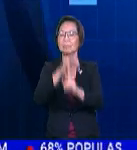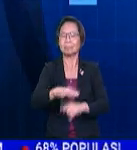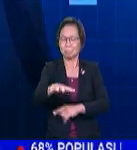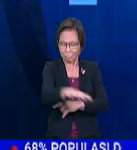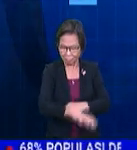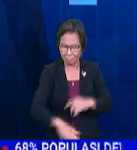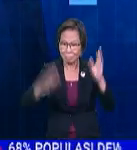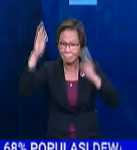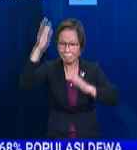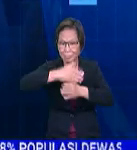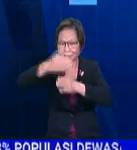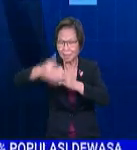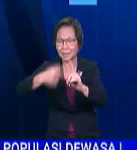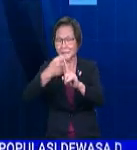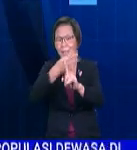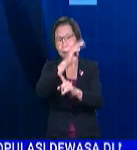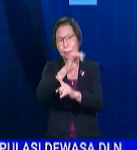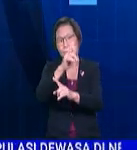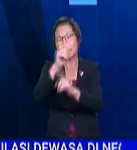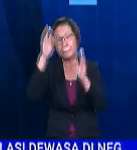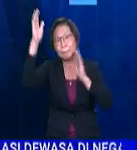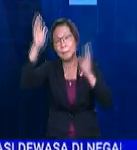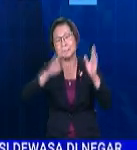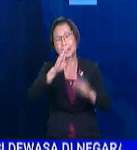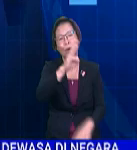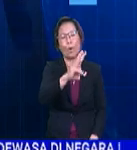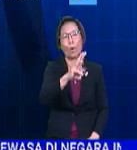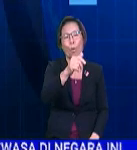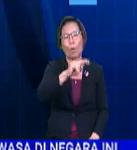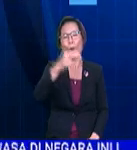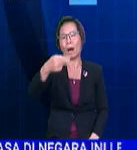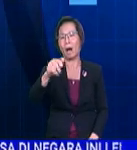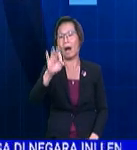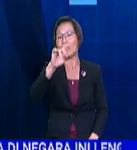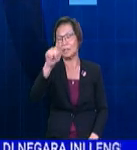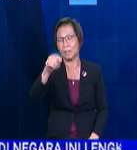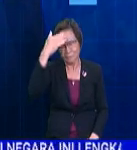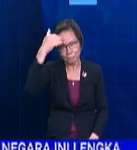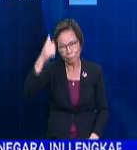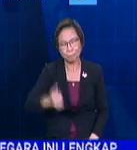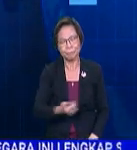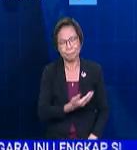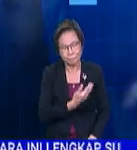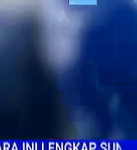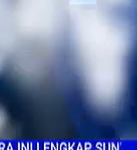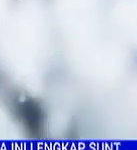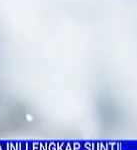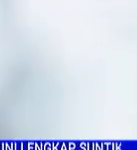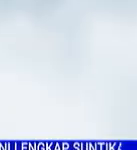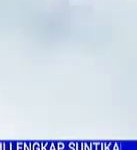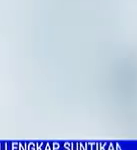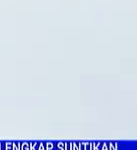di seluruh Malaysia. Sekian daripada Map Malaysia, saya Wan Hafiz. Assalamualaikum dan salam sejahtera.